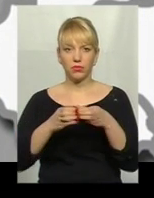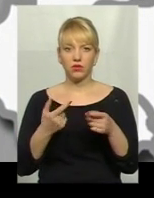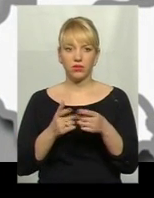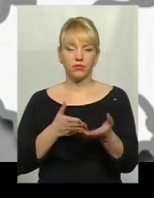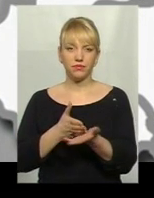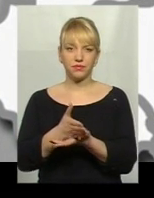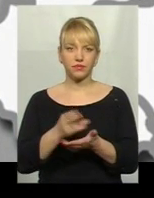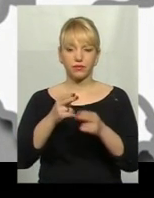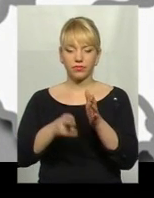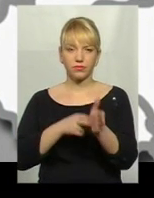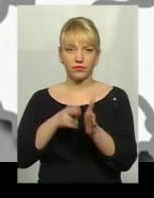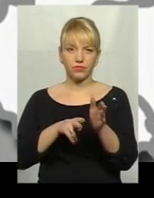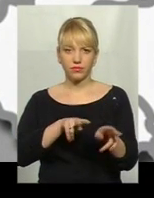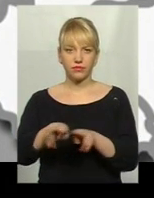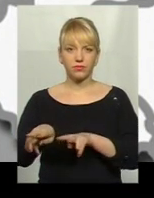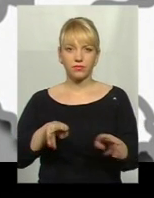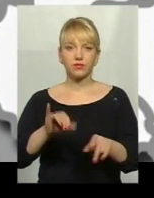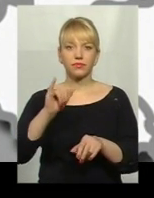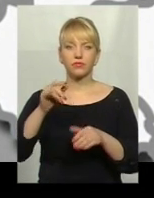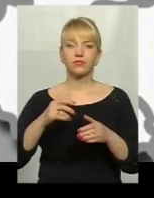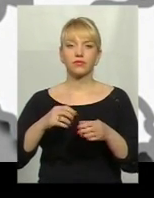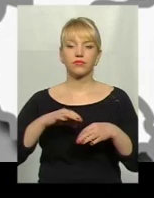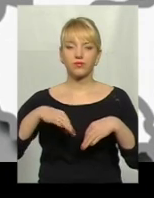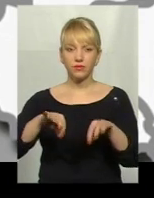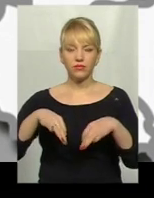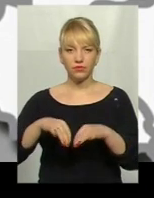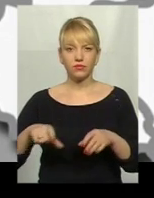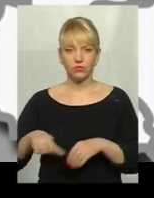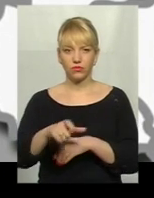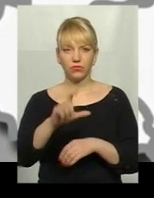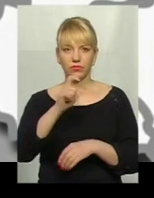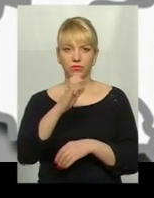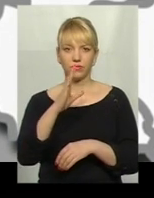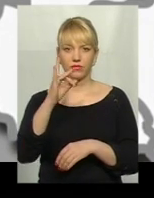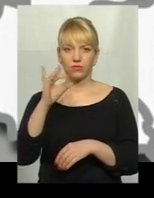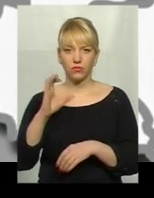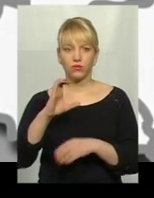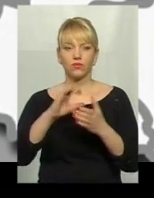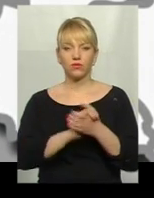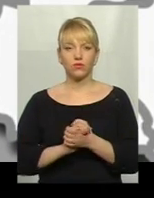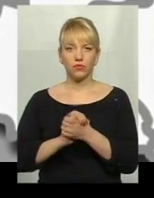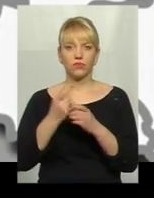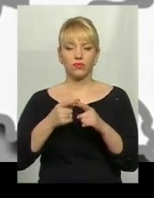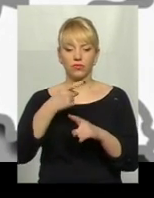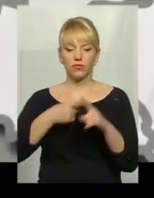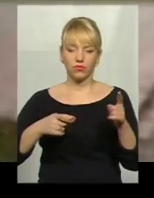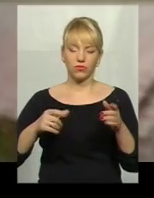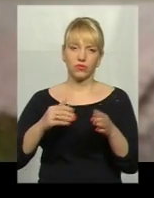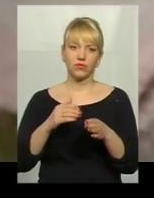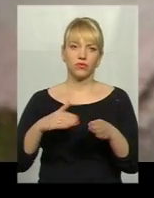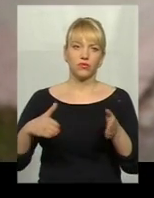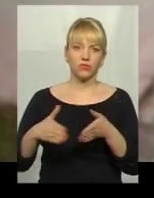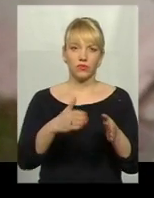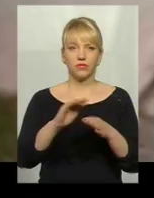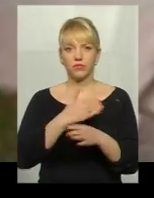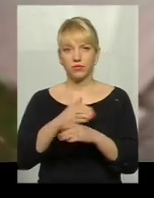пролягає залізнична магістраль та автомобільна артерія України Євросоюзу. Це половина шляху між Хмельницьким та